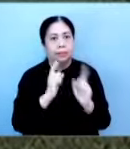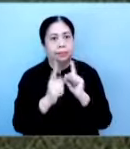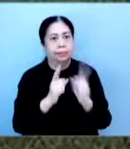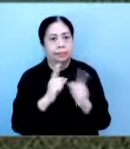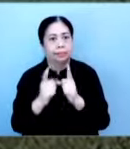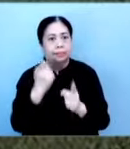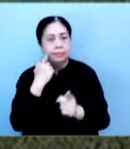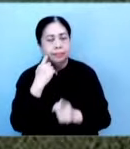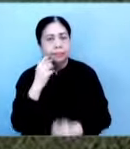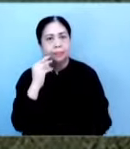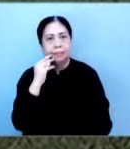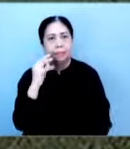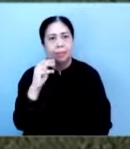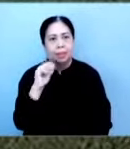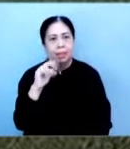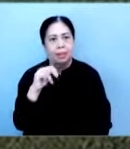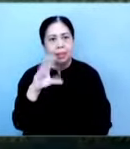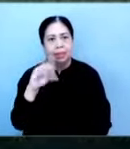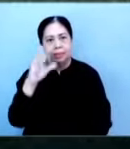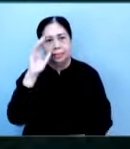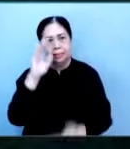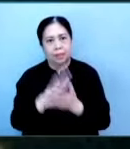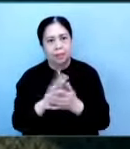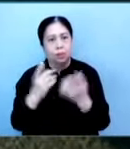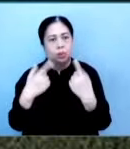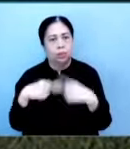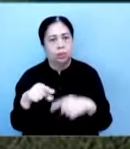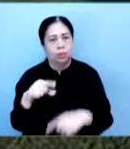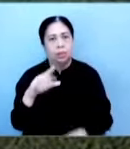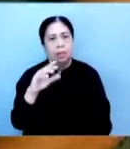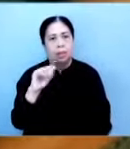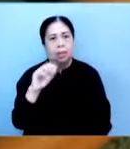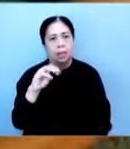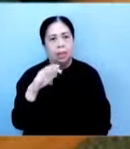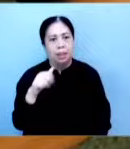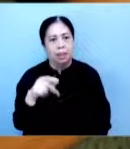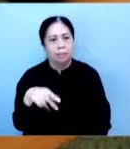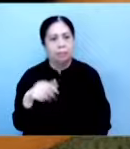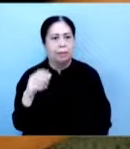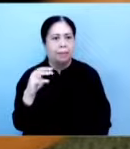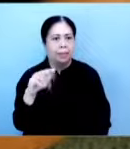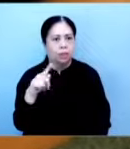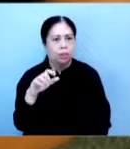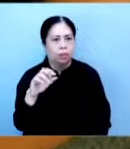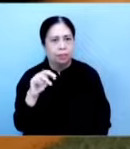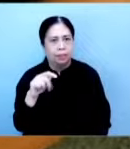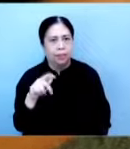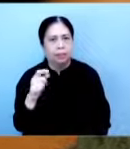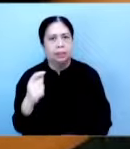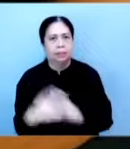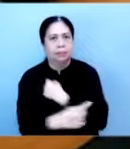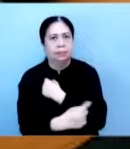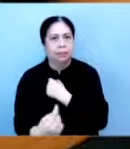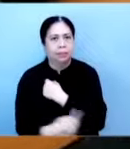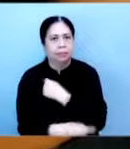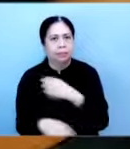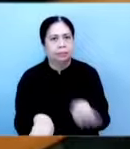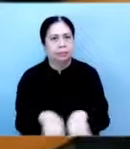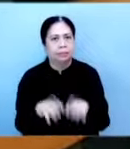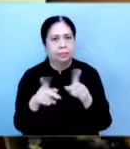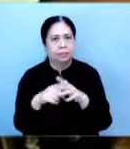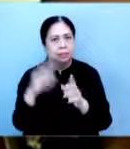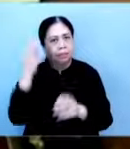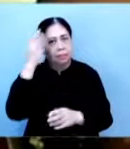si Maan at ang kanyang asawa na patong Camp mapanuepe sa Zambales isasabay daw nila ang